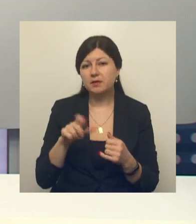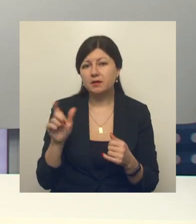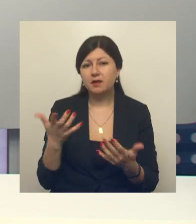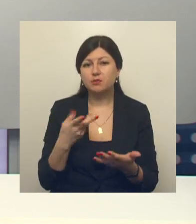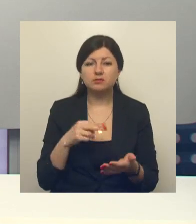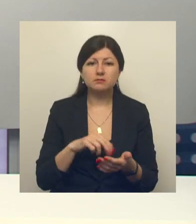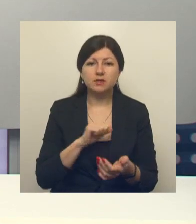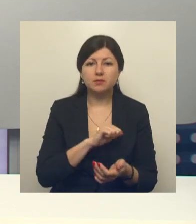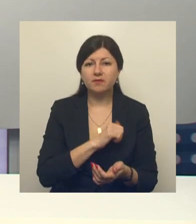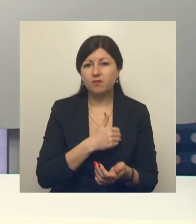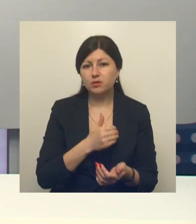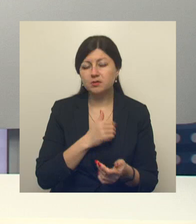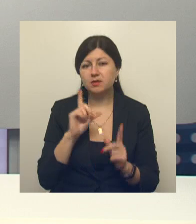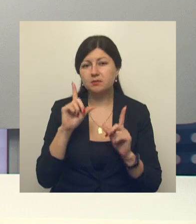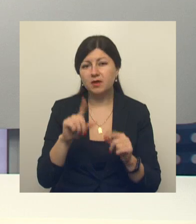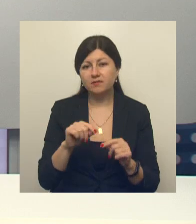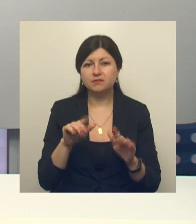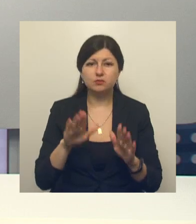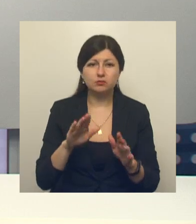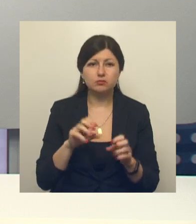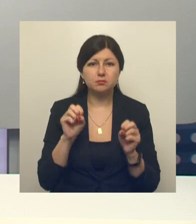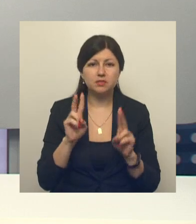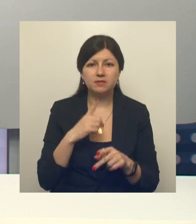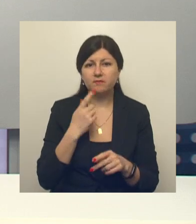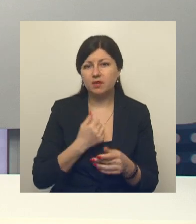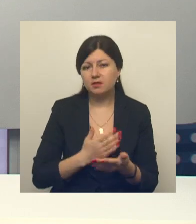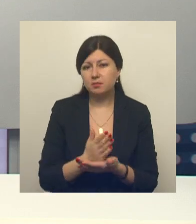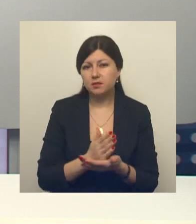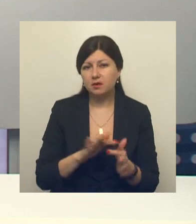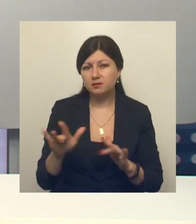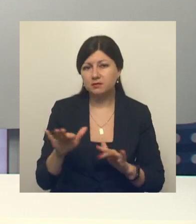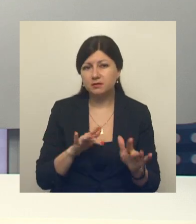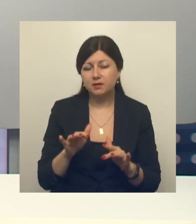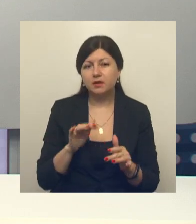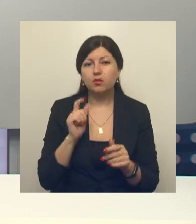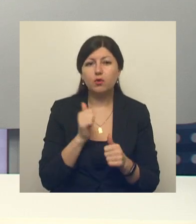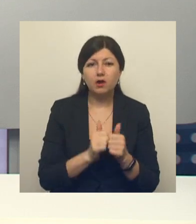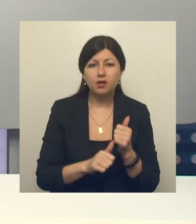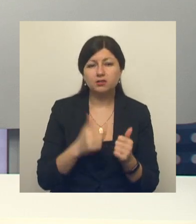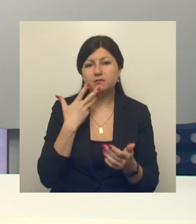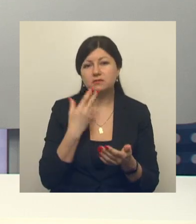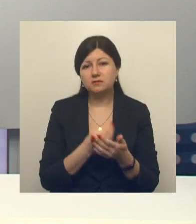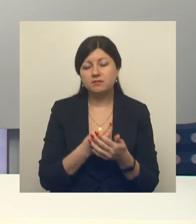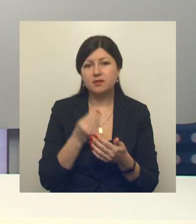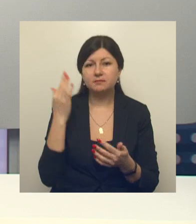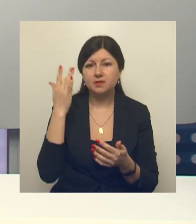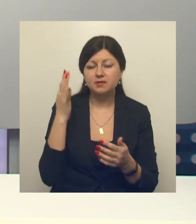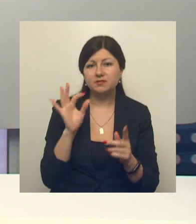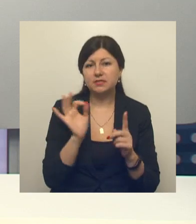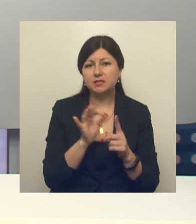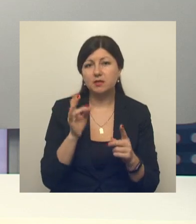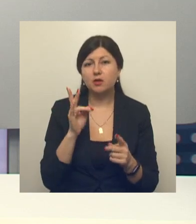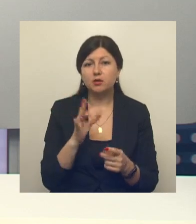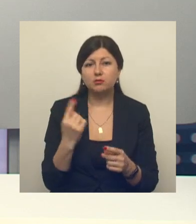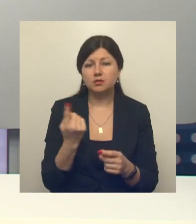стали добровольцами и отправились в зону специальной военной операции. У каждого из них свои мотивы и цели, но едины многие в одном